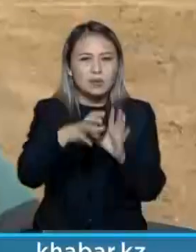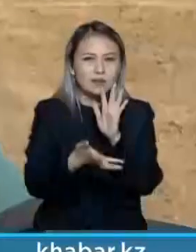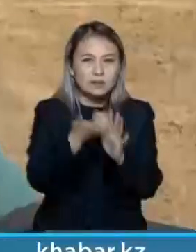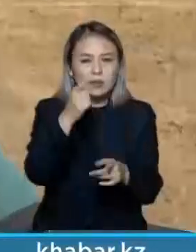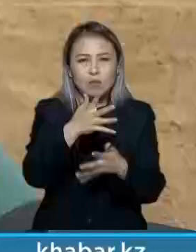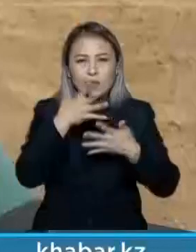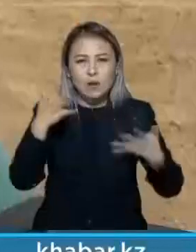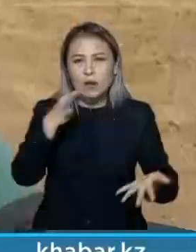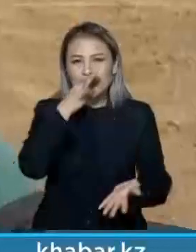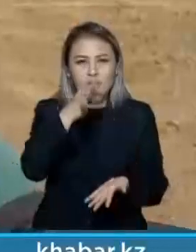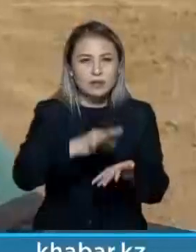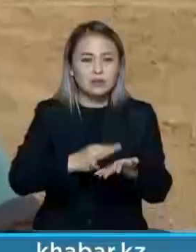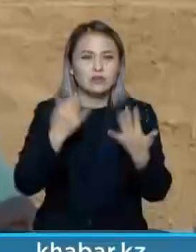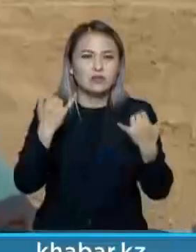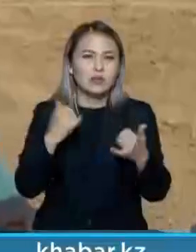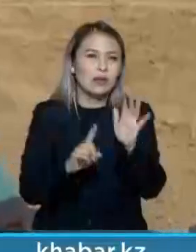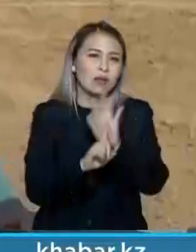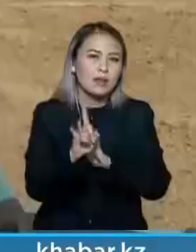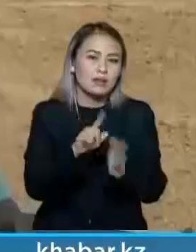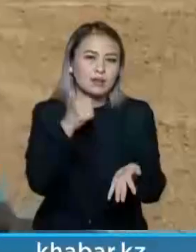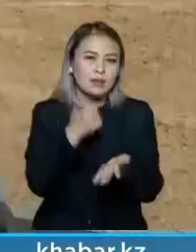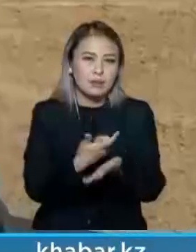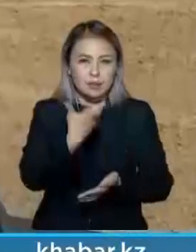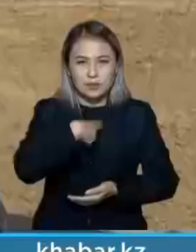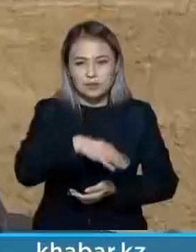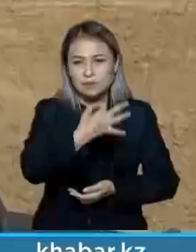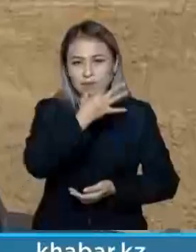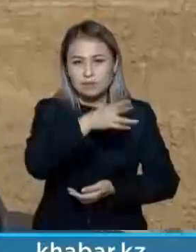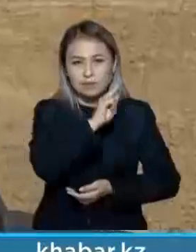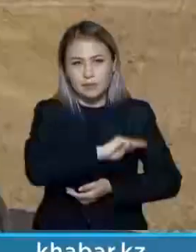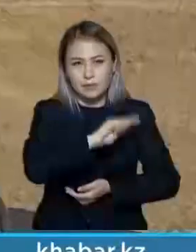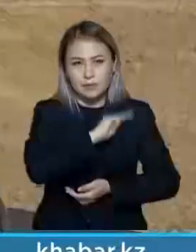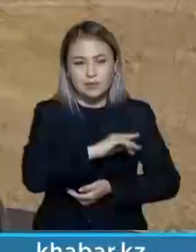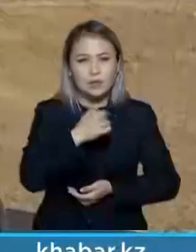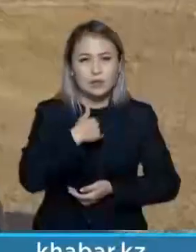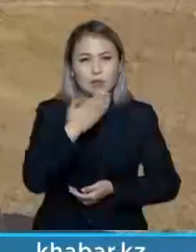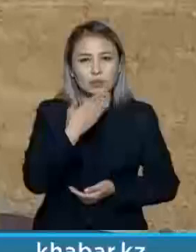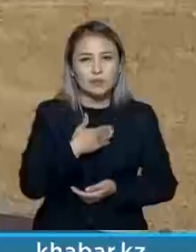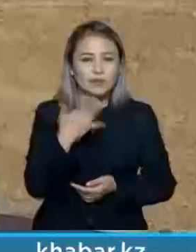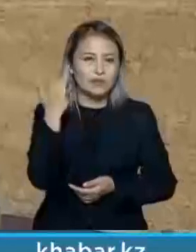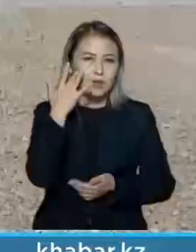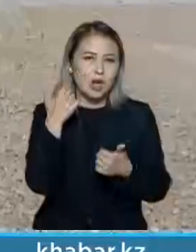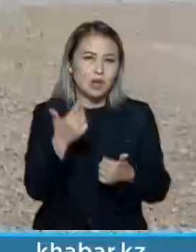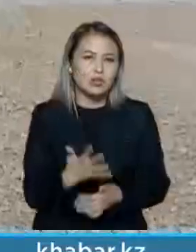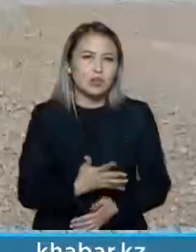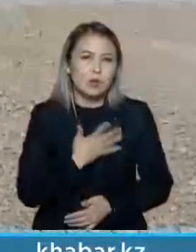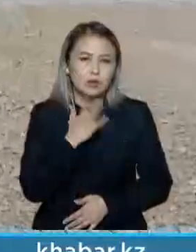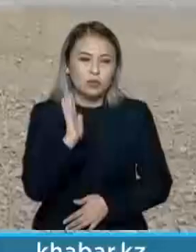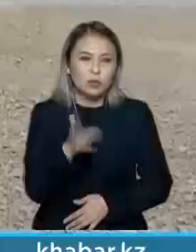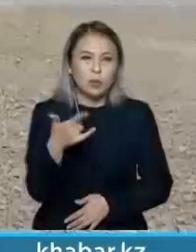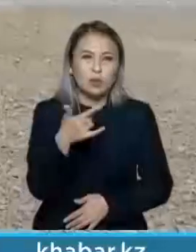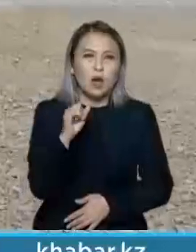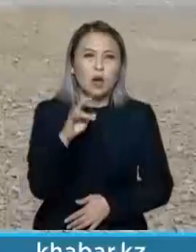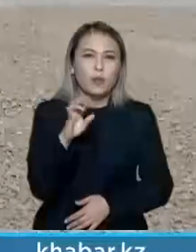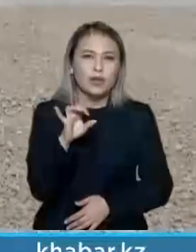үлкен жауапкершілікті талап етеді. Ең бастысы маған өз жұмысым қатты ұнайды. Сүйген ісіңмен айналыссаң, тек жағымды эмоция аласың. Гүлнұр